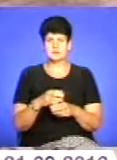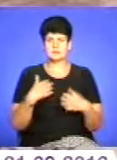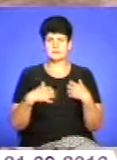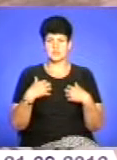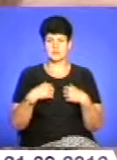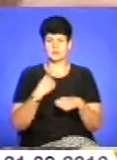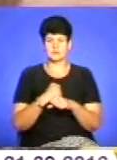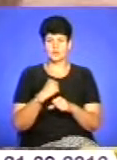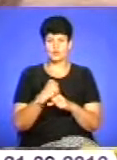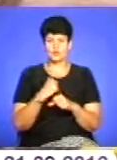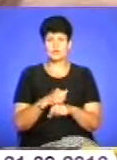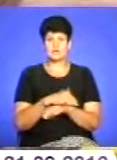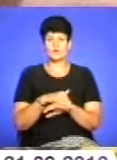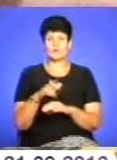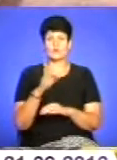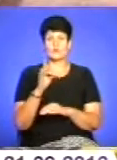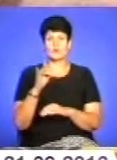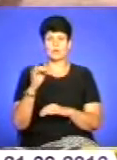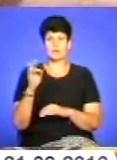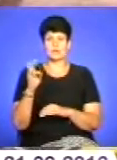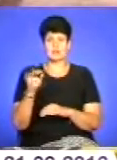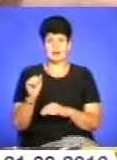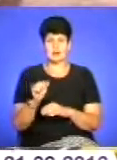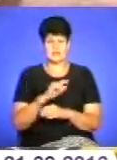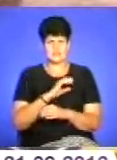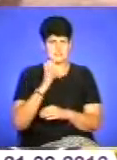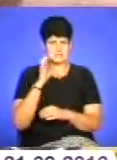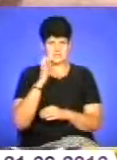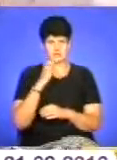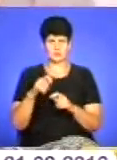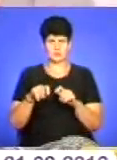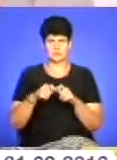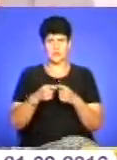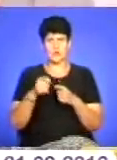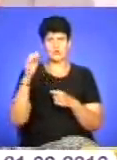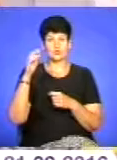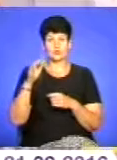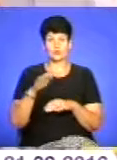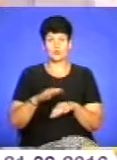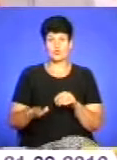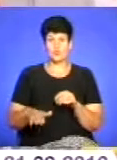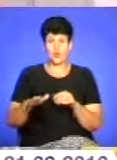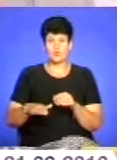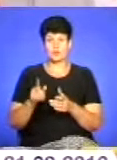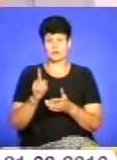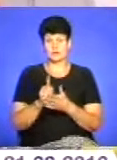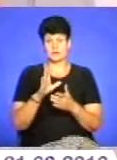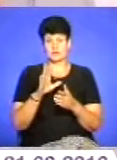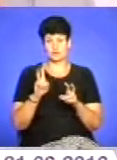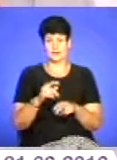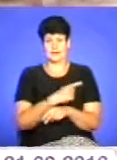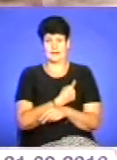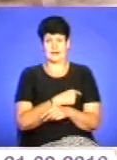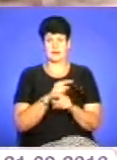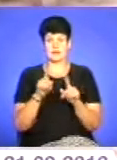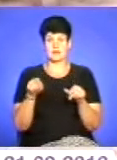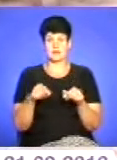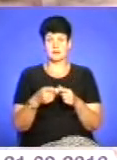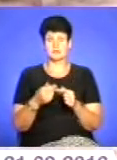на роботу, на вулиці Брюкнера серйозно пошкодила ногу і сьогодні змушена перебувати на лікарняному.